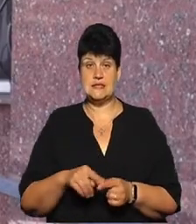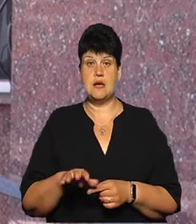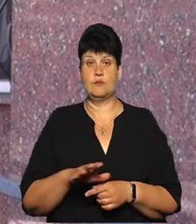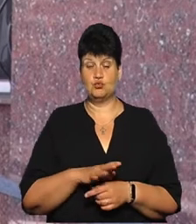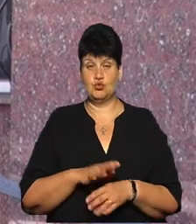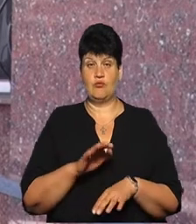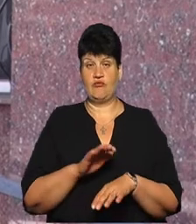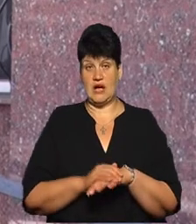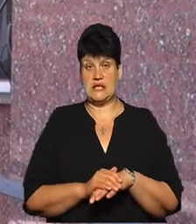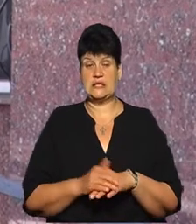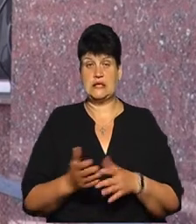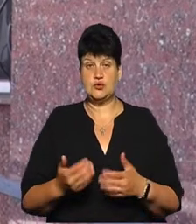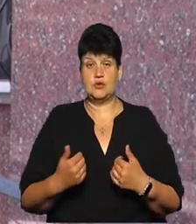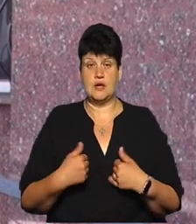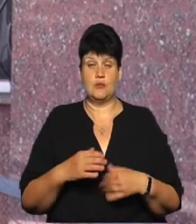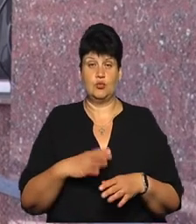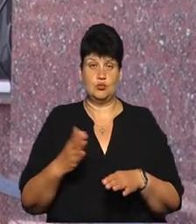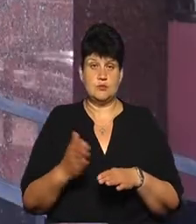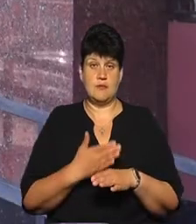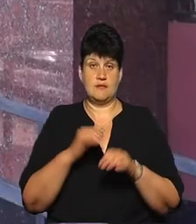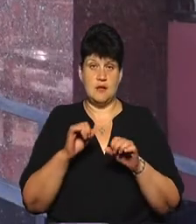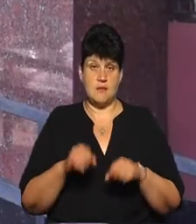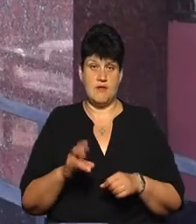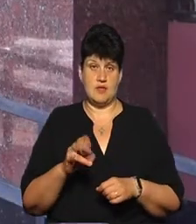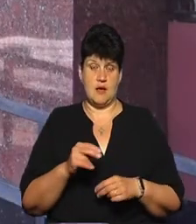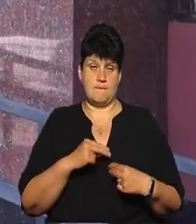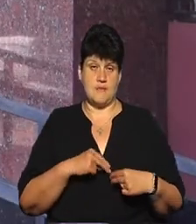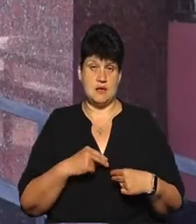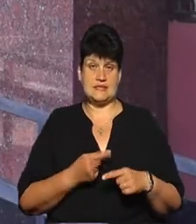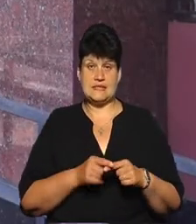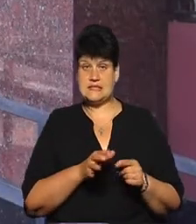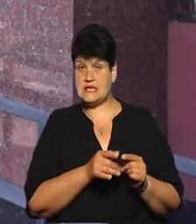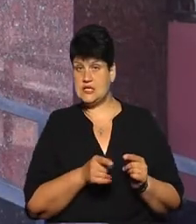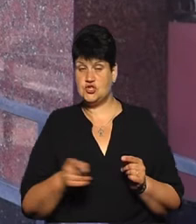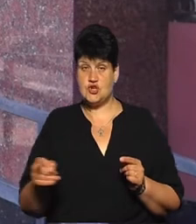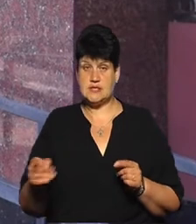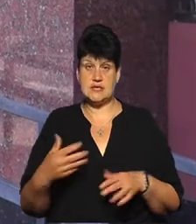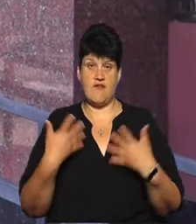фактично, я був позбавлений права на працю. За цей проміжок часу я втратив